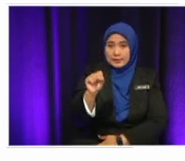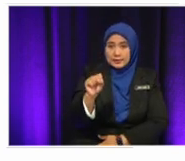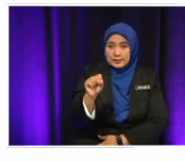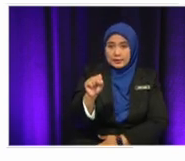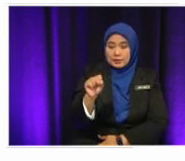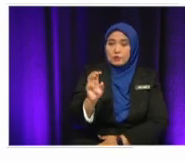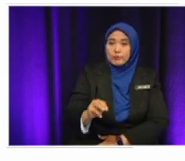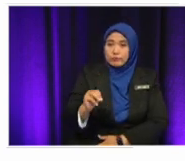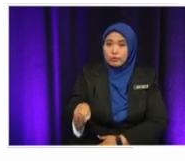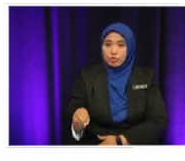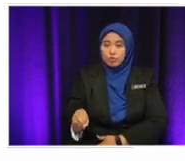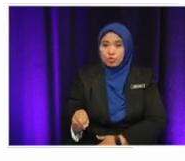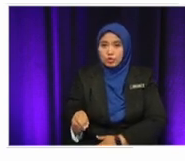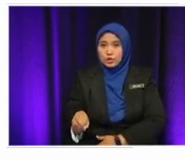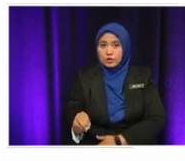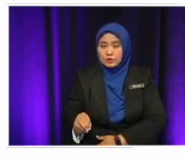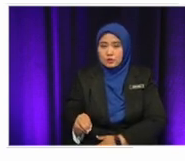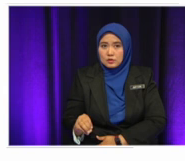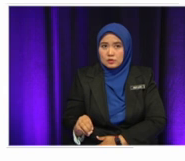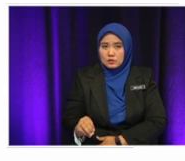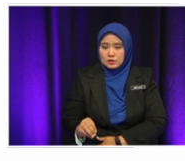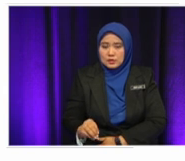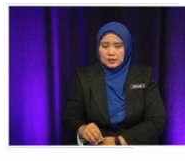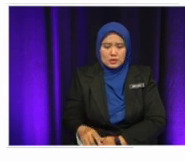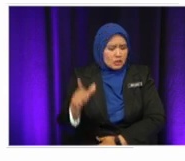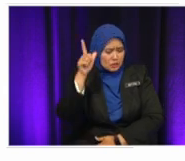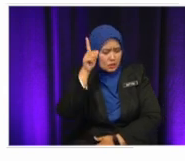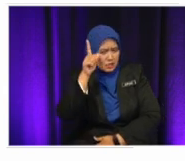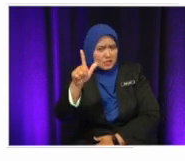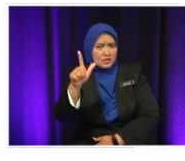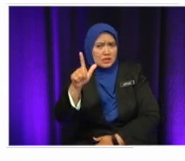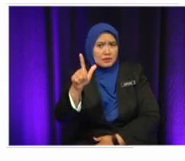untuk review ke semua soalnya